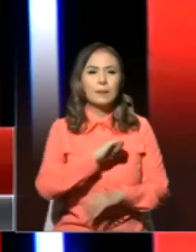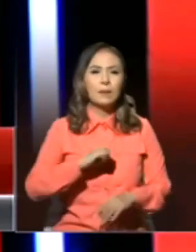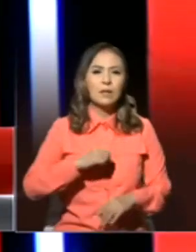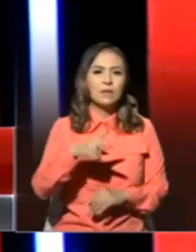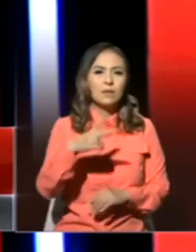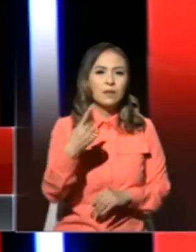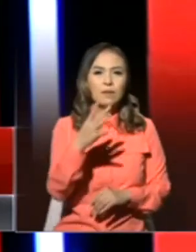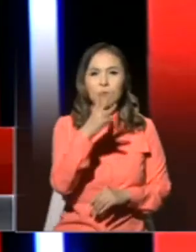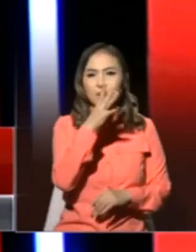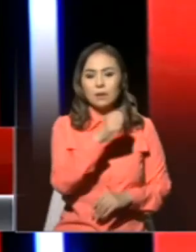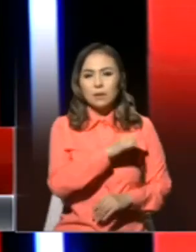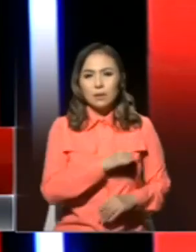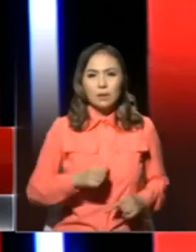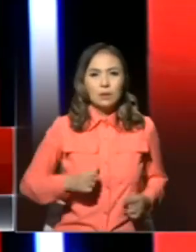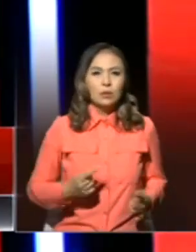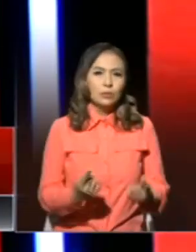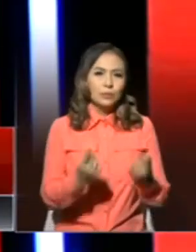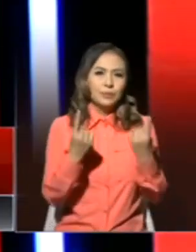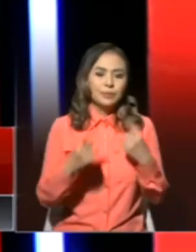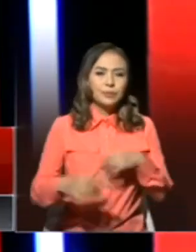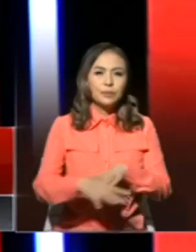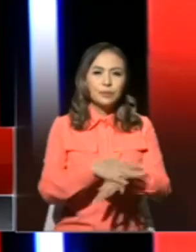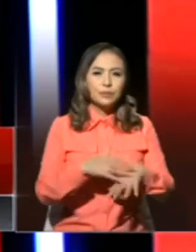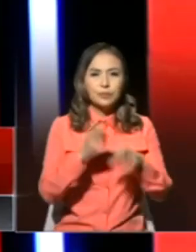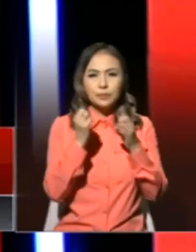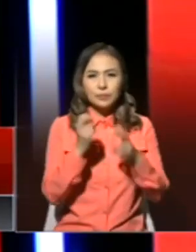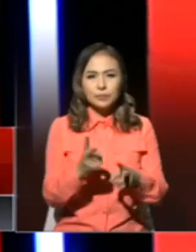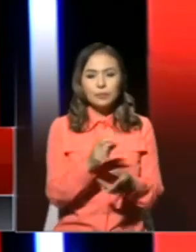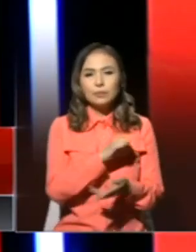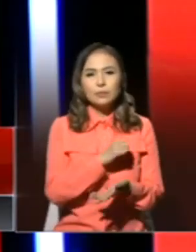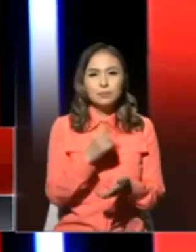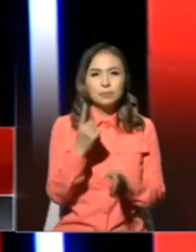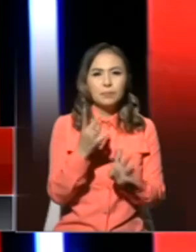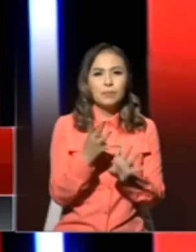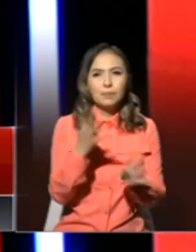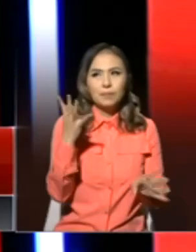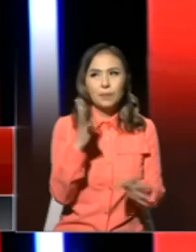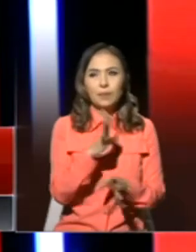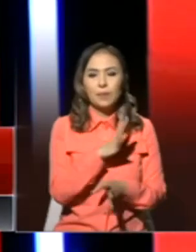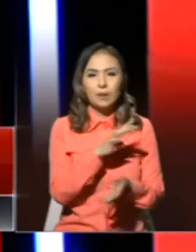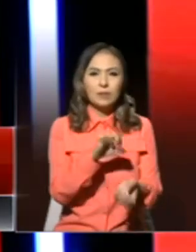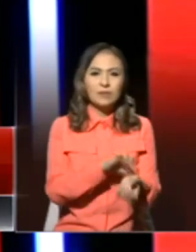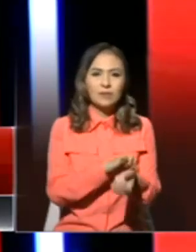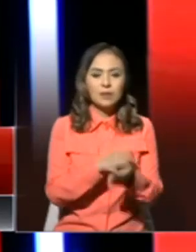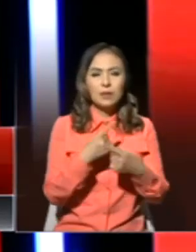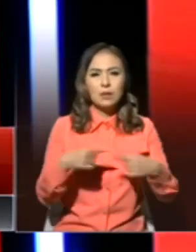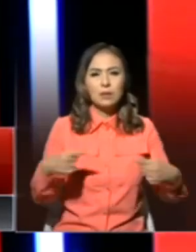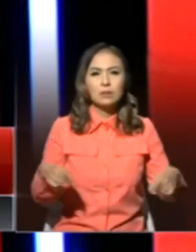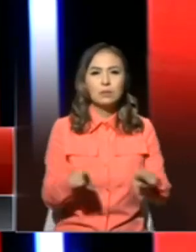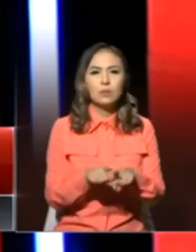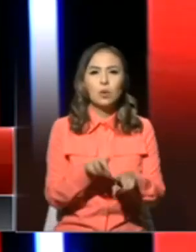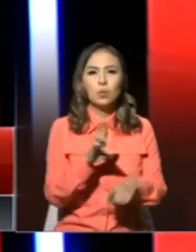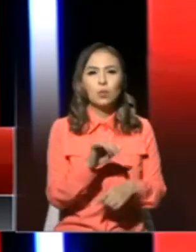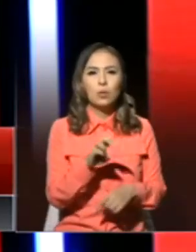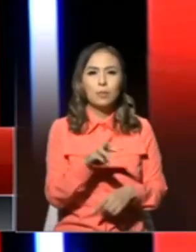21-ші ғасырдың ең үлкен қауіпі, қатері осы бірінші кезекте синтетикалық есірткілер, екінші кезекте осы букмекерлік құмар ойындар деп айтсақ болатын